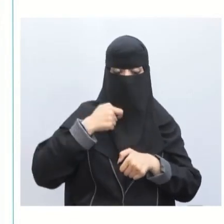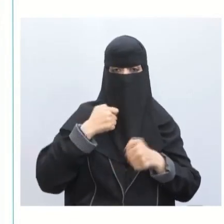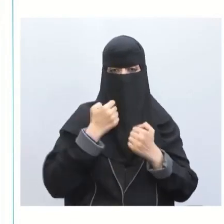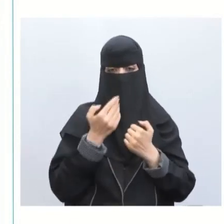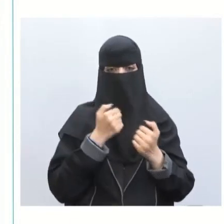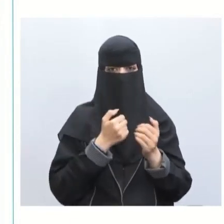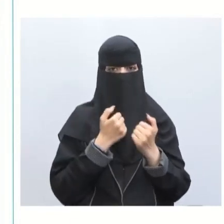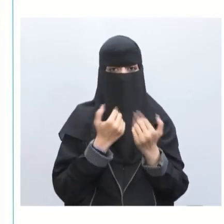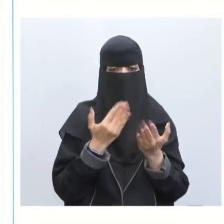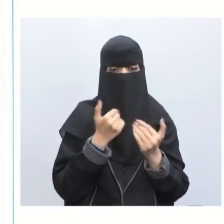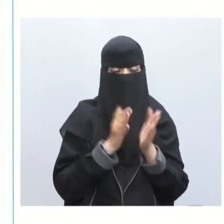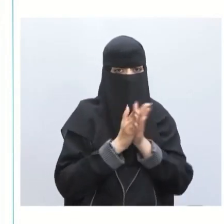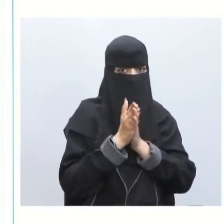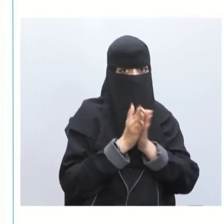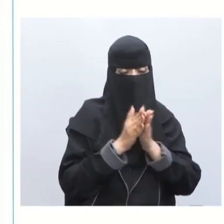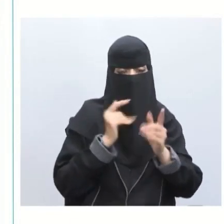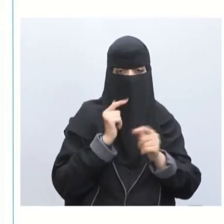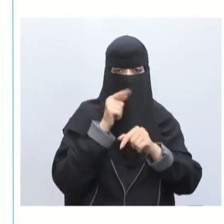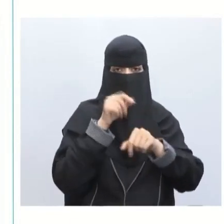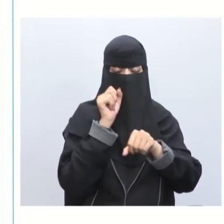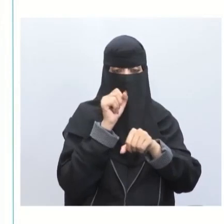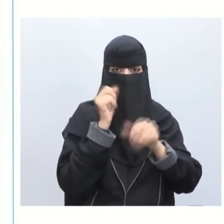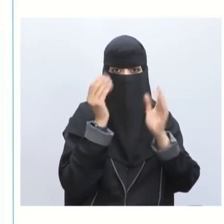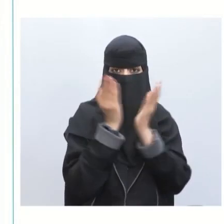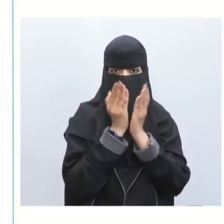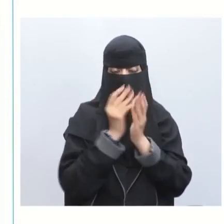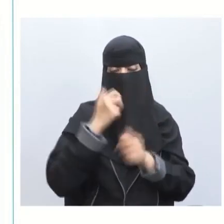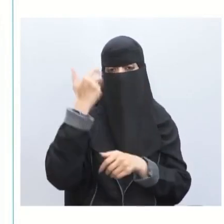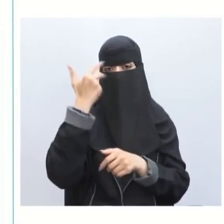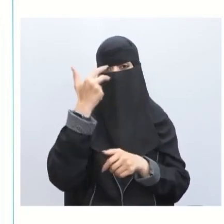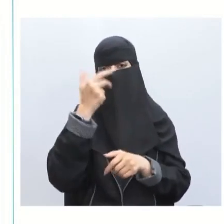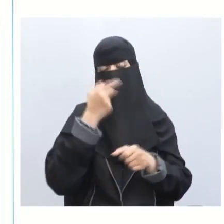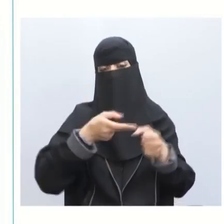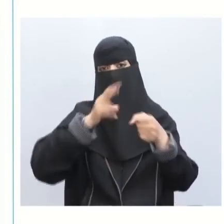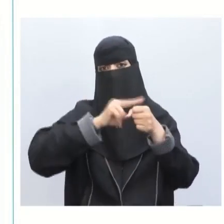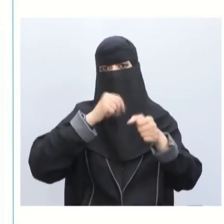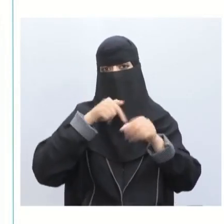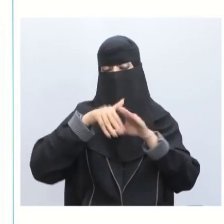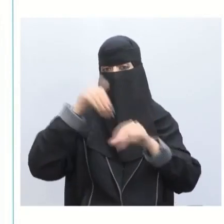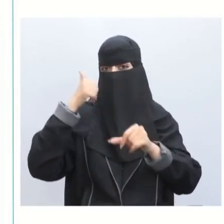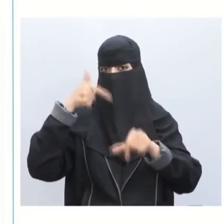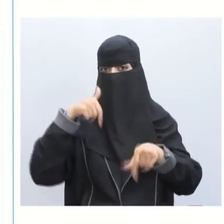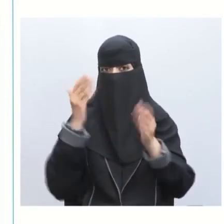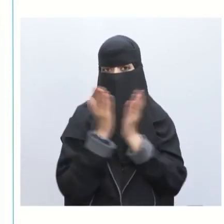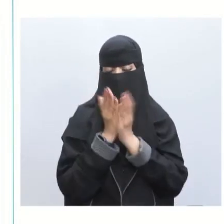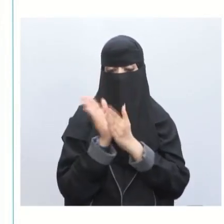فقدان الشقف بالدراسه والغياب المتكرر ممكن ترك